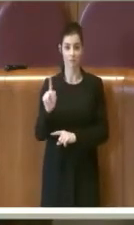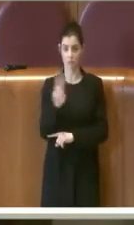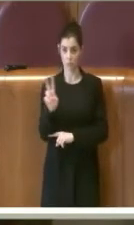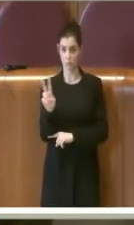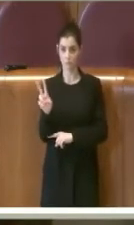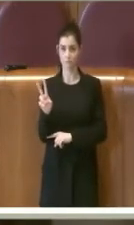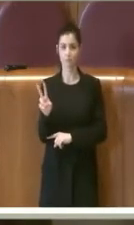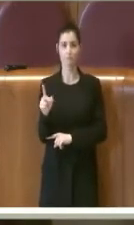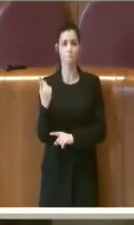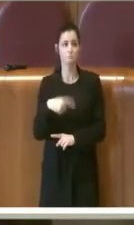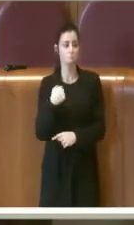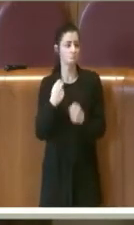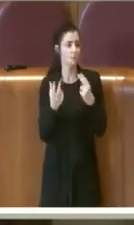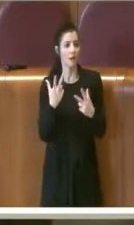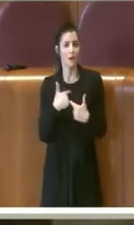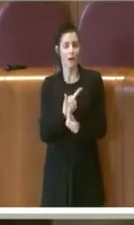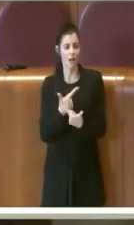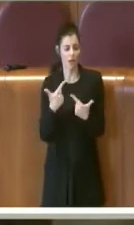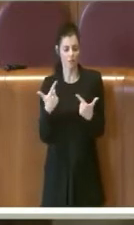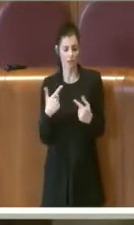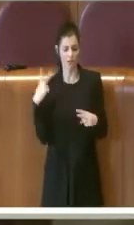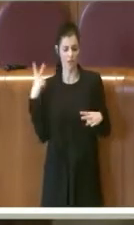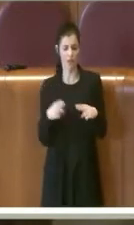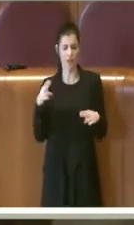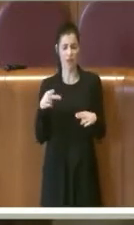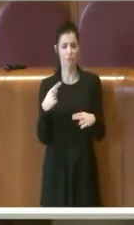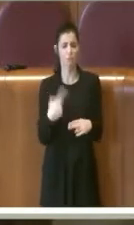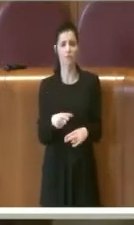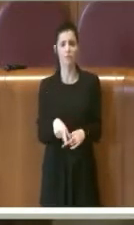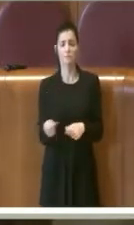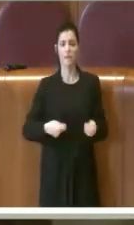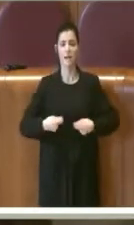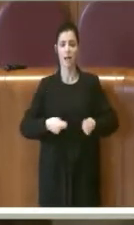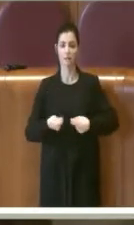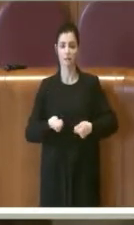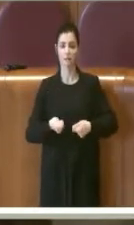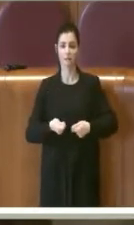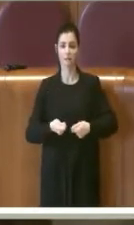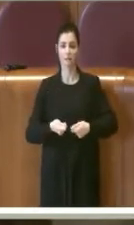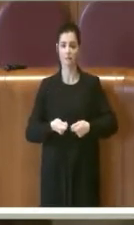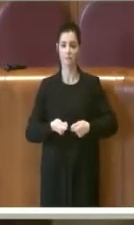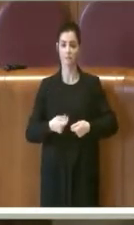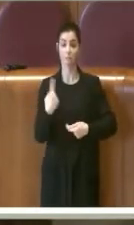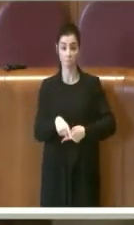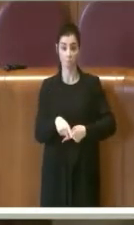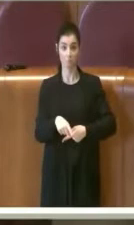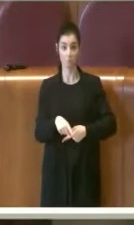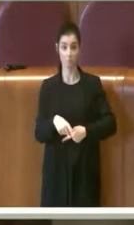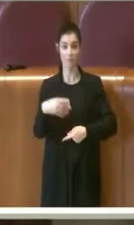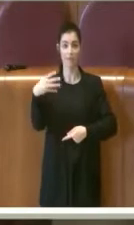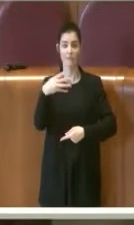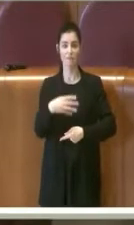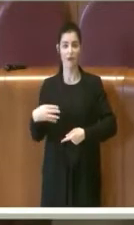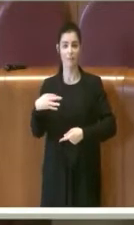stupisce anche il gravissimo taglio fatto sui mercati. Qui avevamo praticamente il Farmers